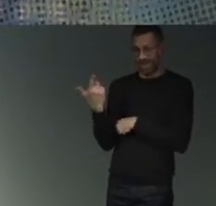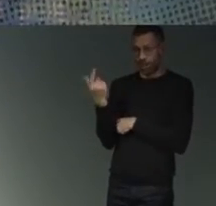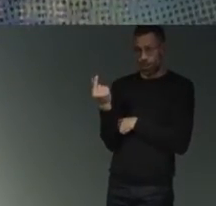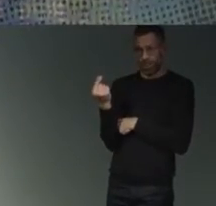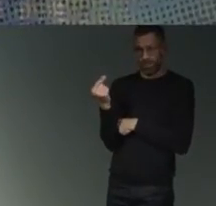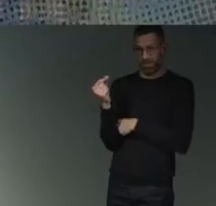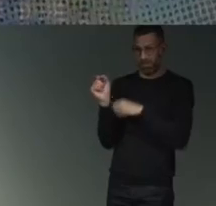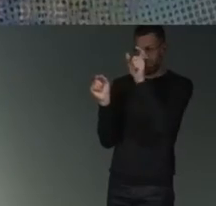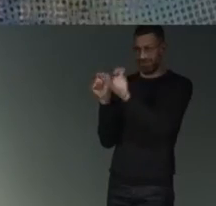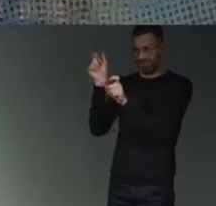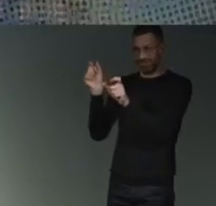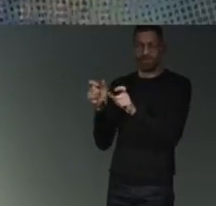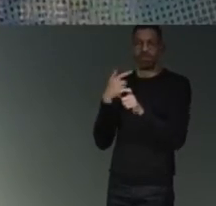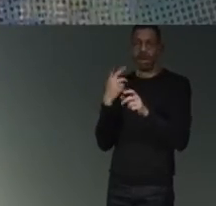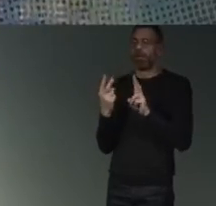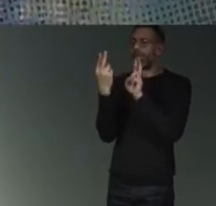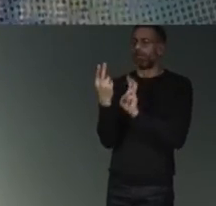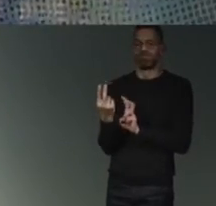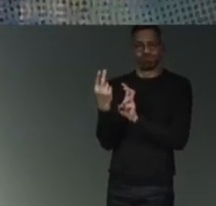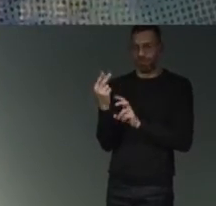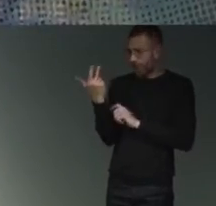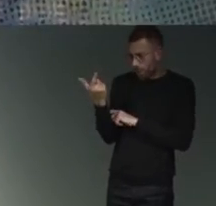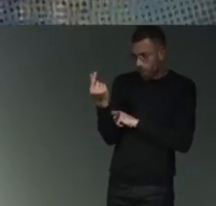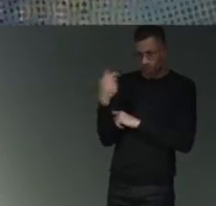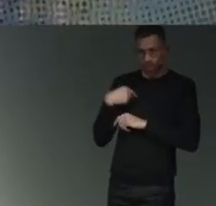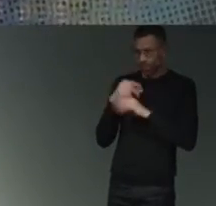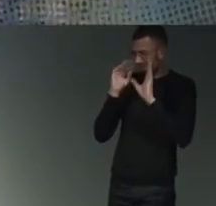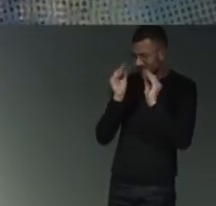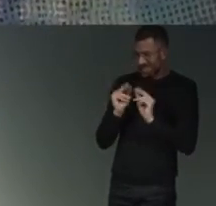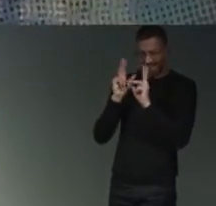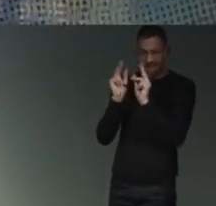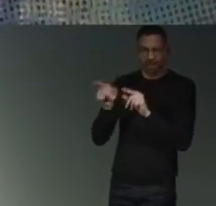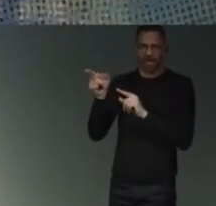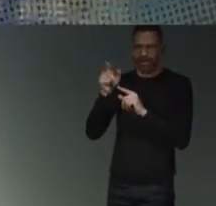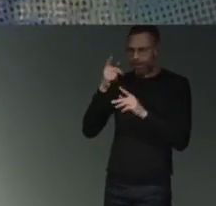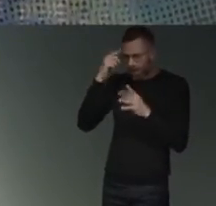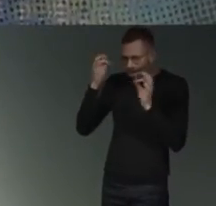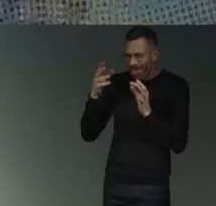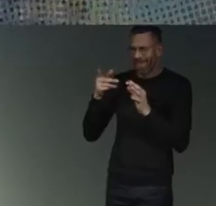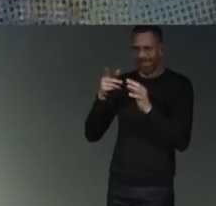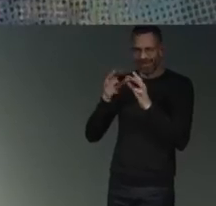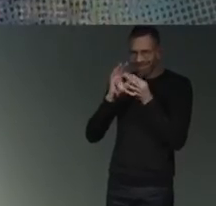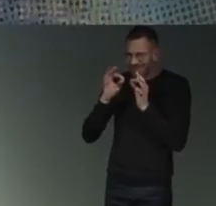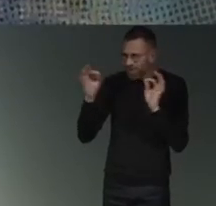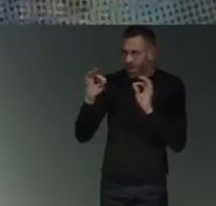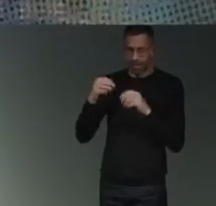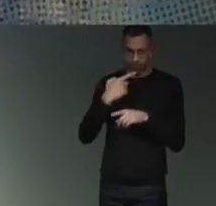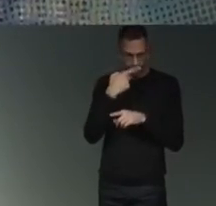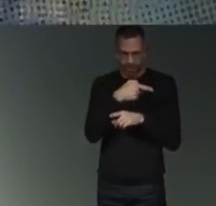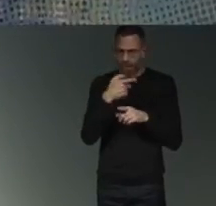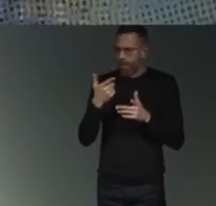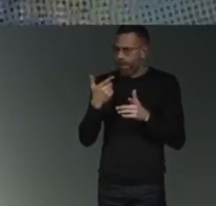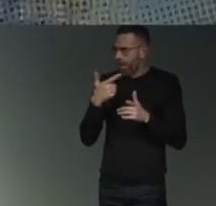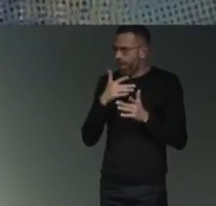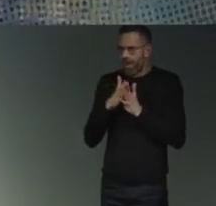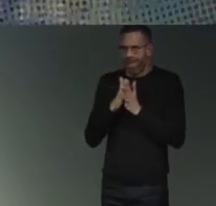lui dans le carré du TGV. Et il en déduit des tas de choses. Et on sent que ça le passionne. Et on